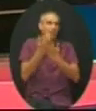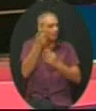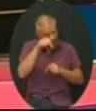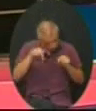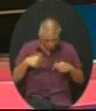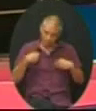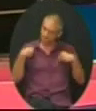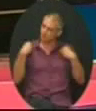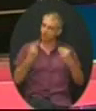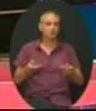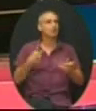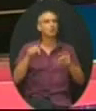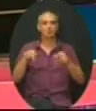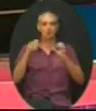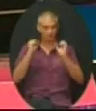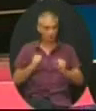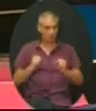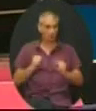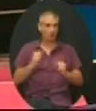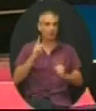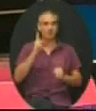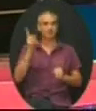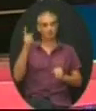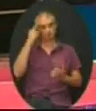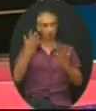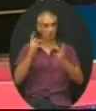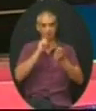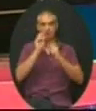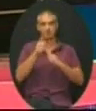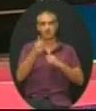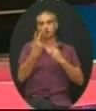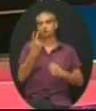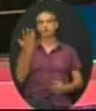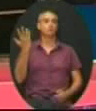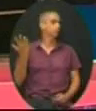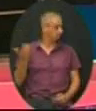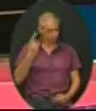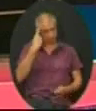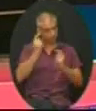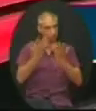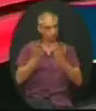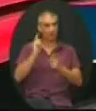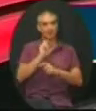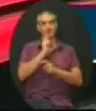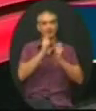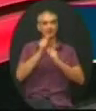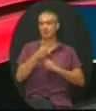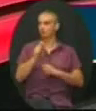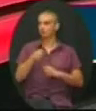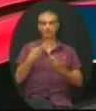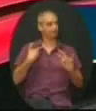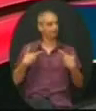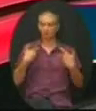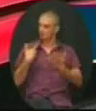הייתי נותנת לו להשיב תשובות מלאות. אבל הוא שוקל להתראיין גם בערוץ 2. טוב, שישקול גם להתראיין בערוץ הכנסת. למה לא?